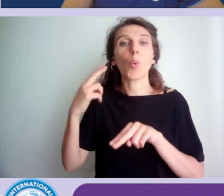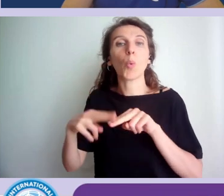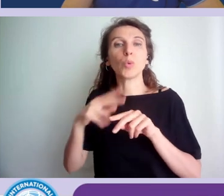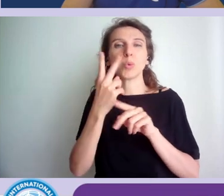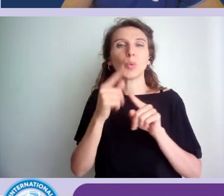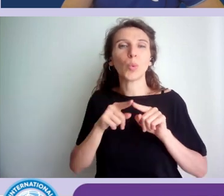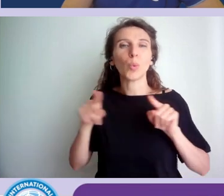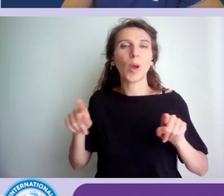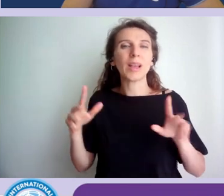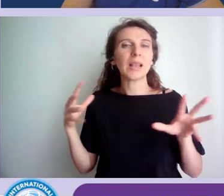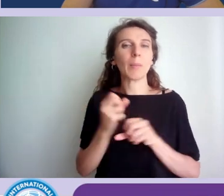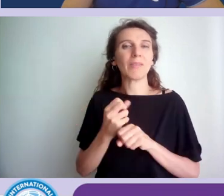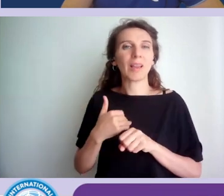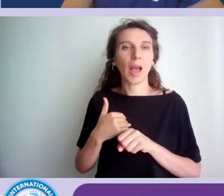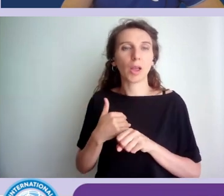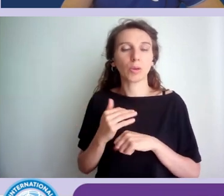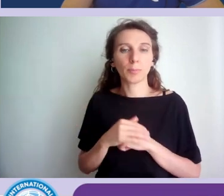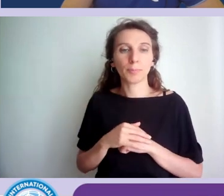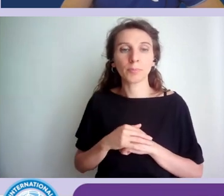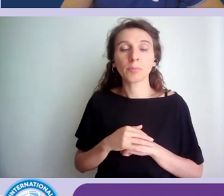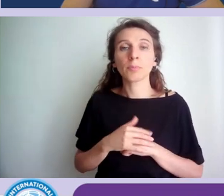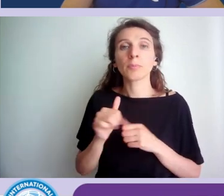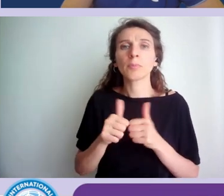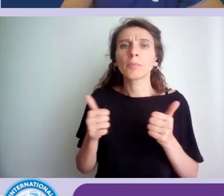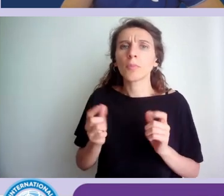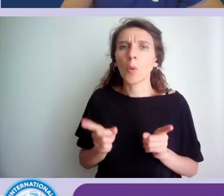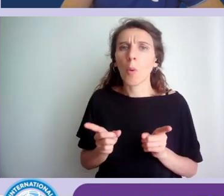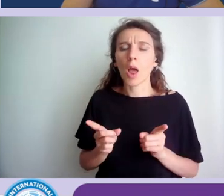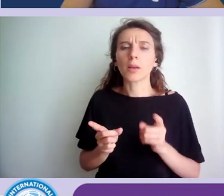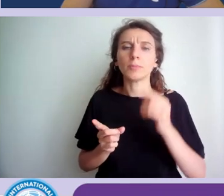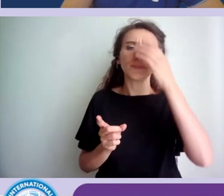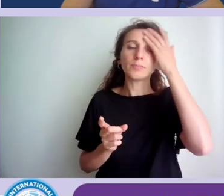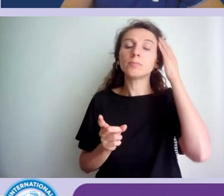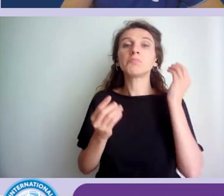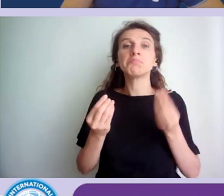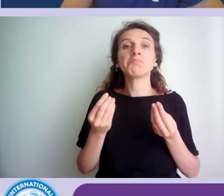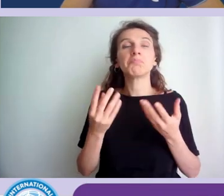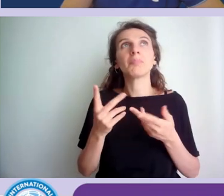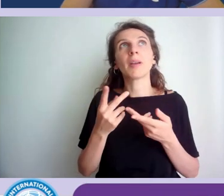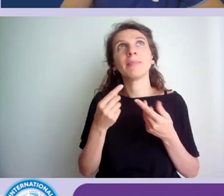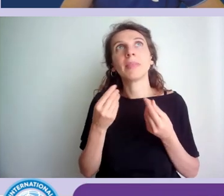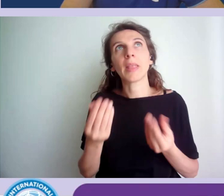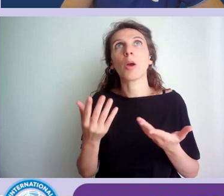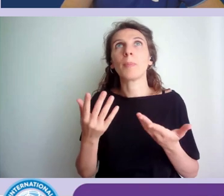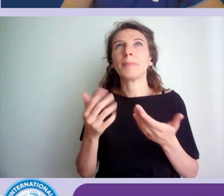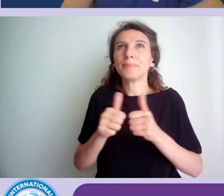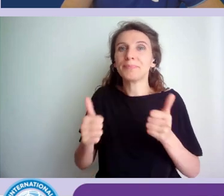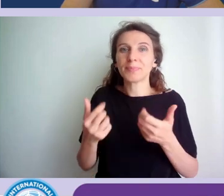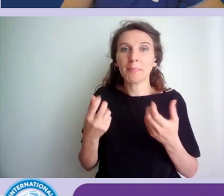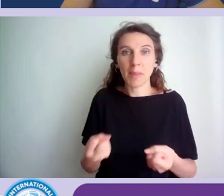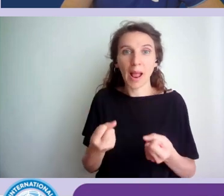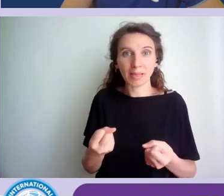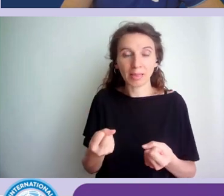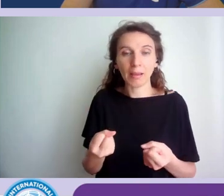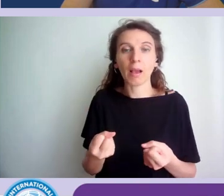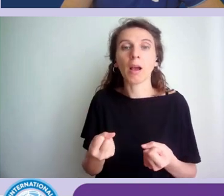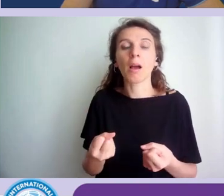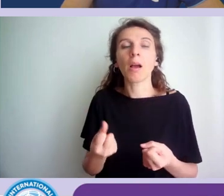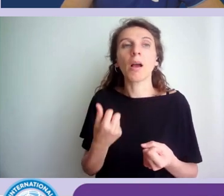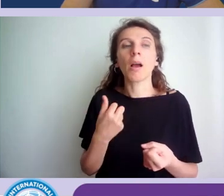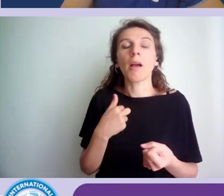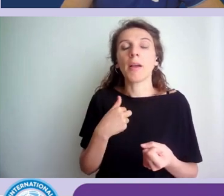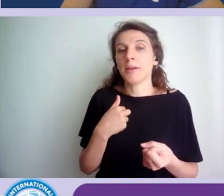in uso Però qual è la differenza la differenza volendola rendere pratica è che nel momento in cui io